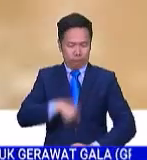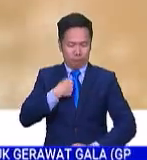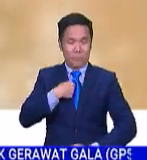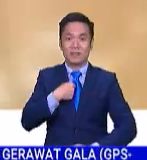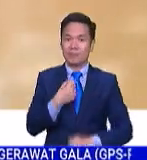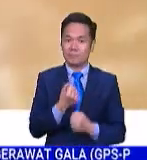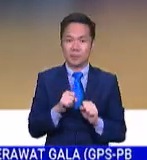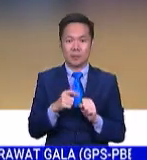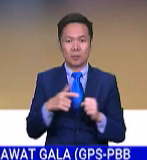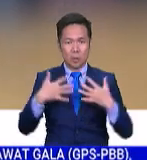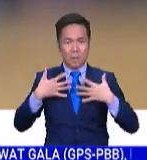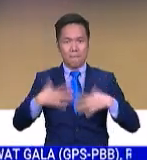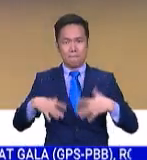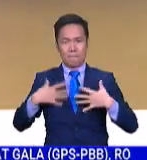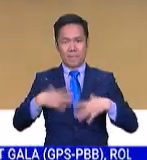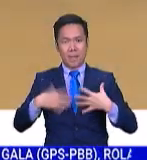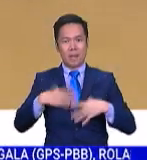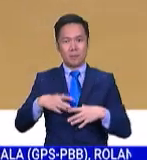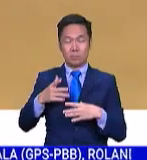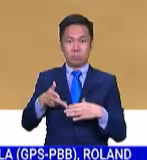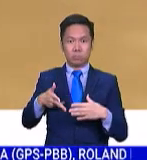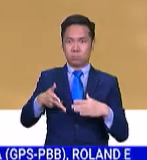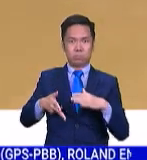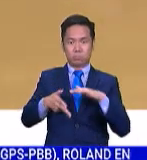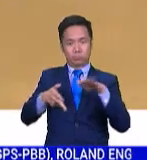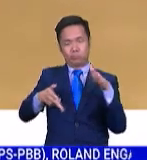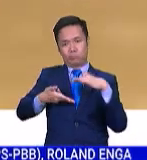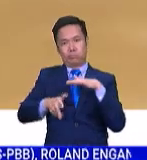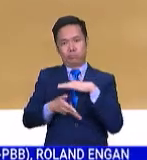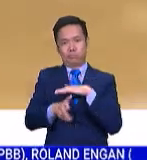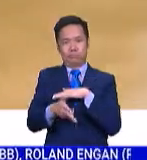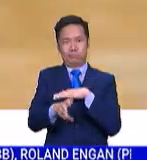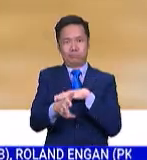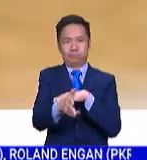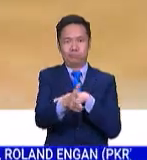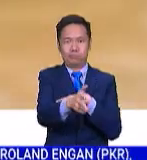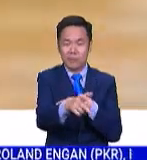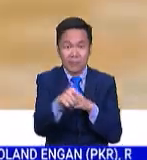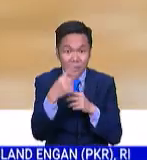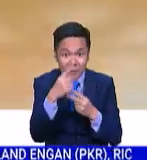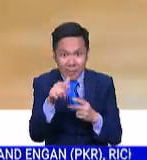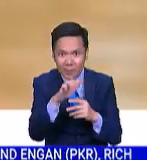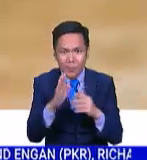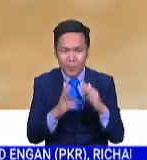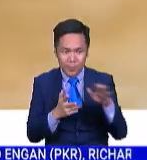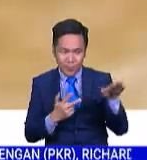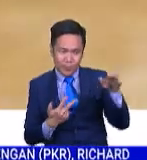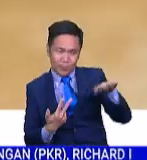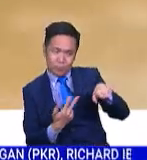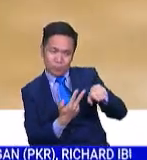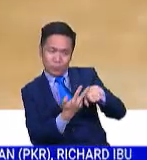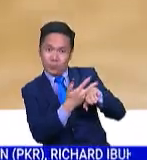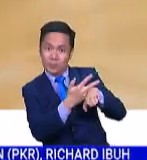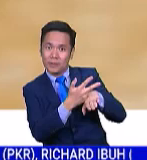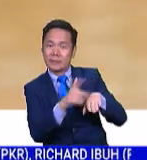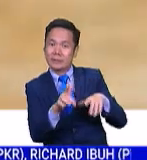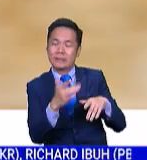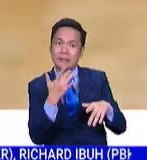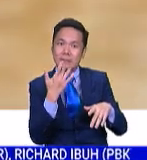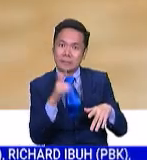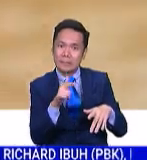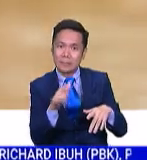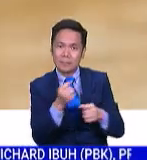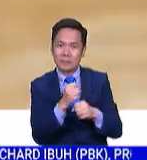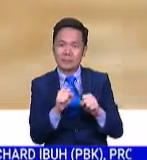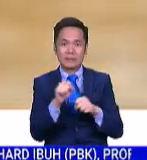keselamatan, seluruh badan lelaki itu ditenggelami air dan sedang bergerak ke arah kawasan yang tinggi. Mujur tiada kemalangan berlaku